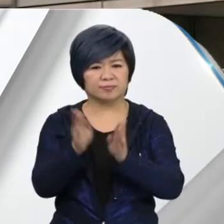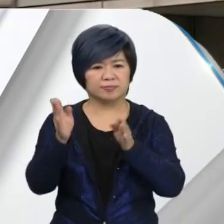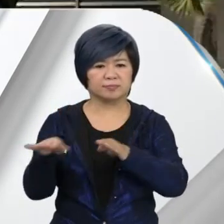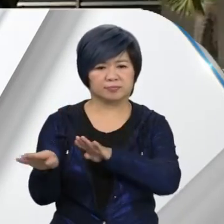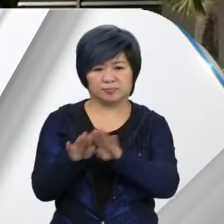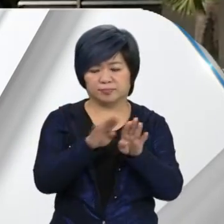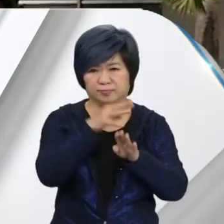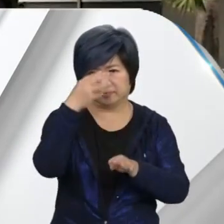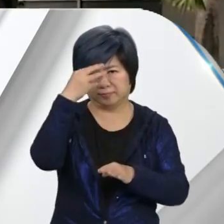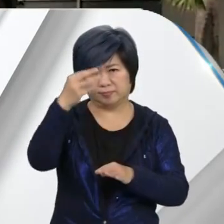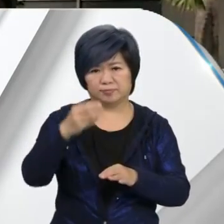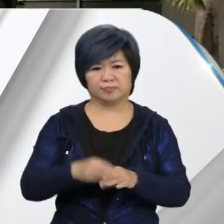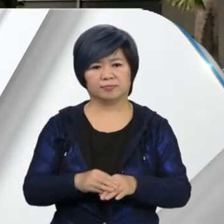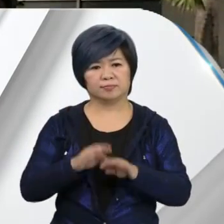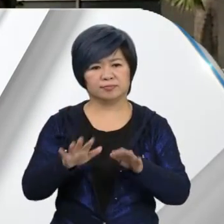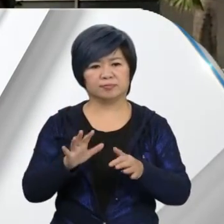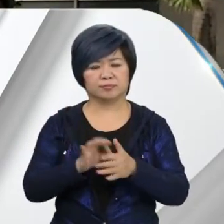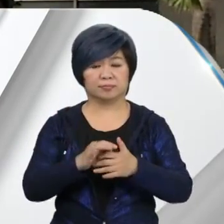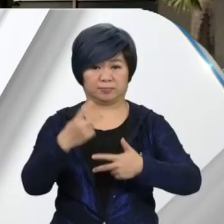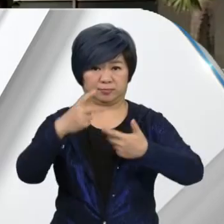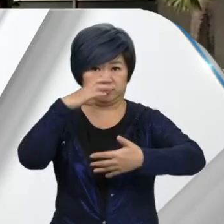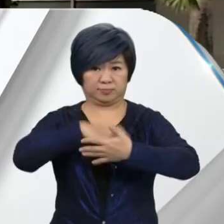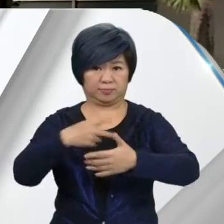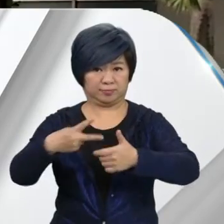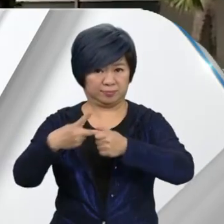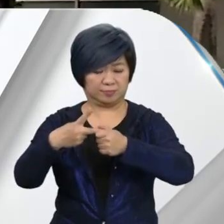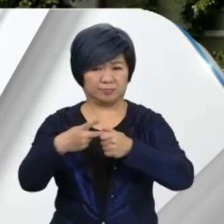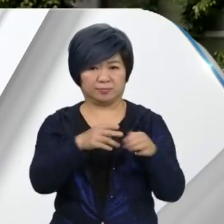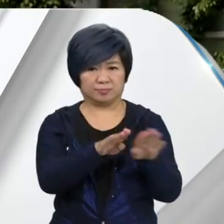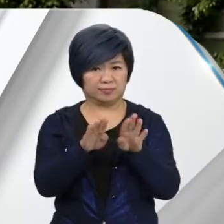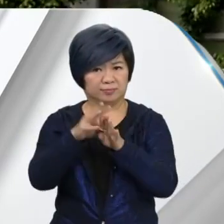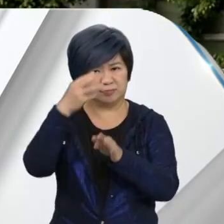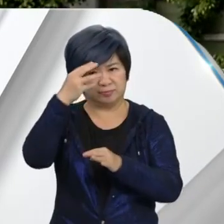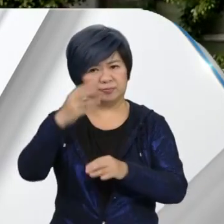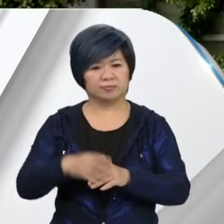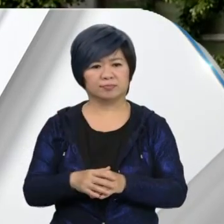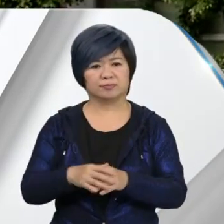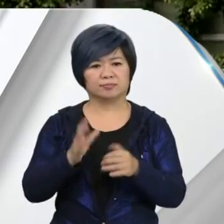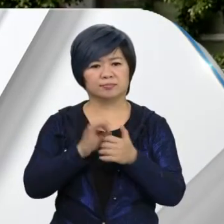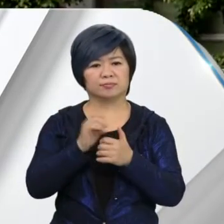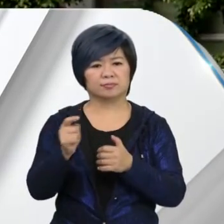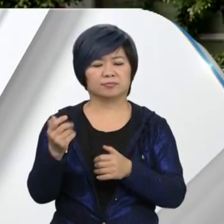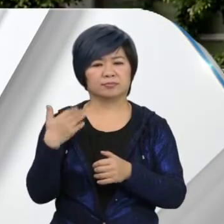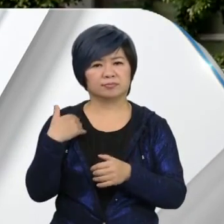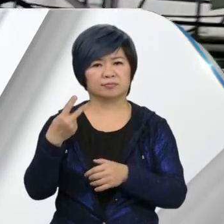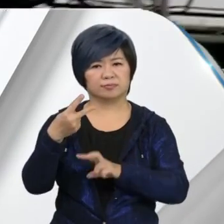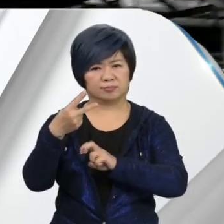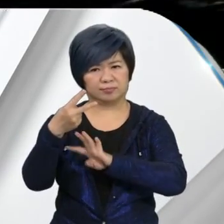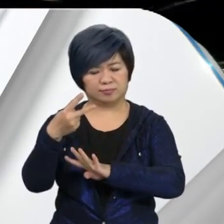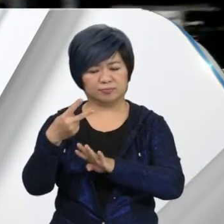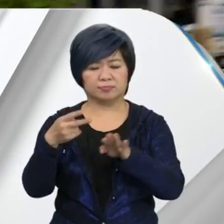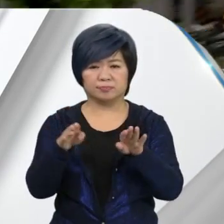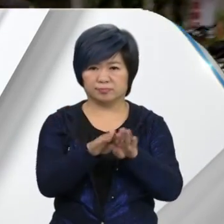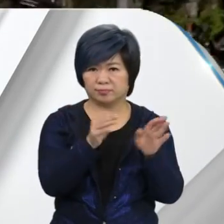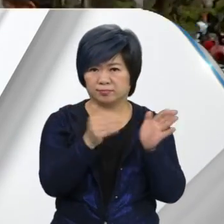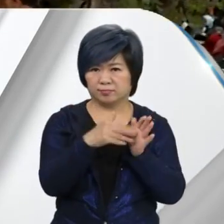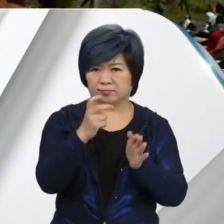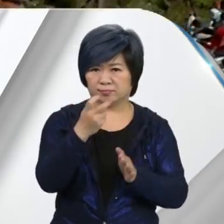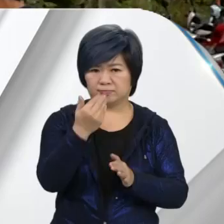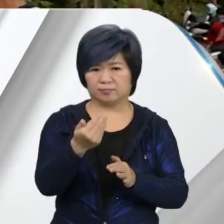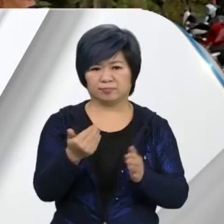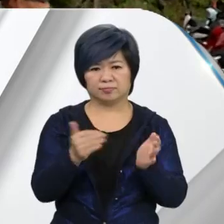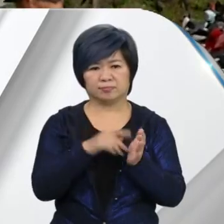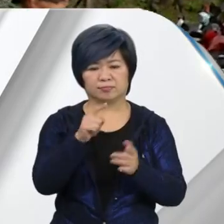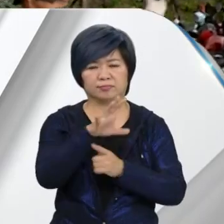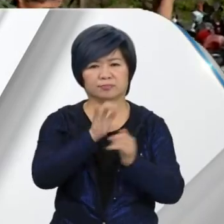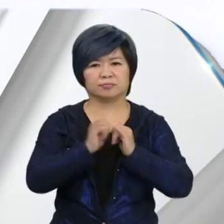了三年，也仅仅是两礼拜内第二摆连跌了的。上当月对应24聊到26，聊到三天农